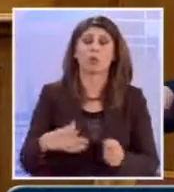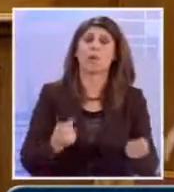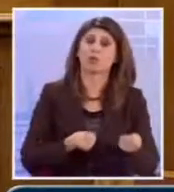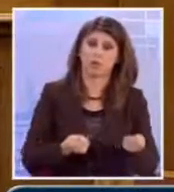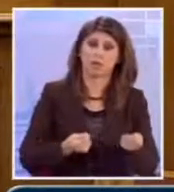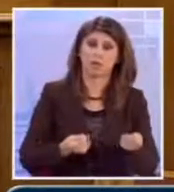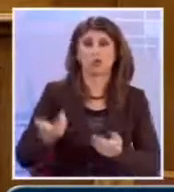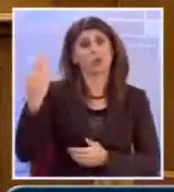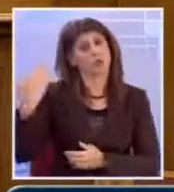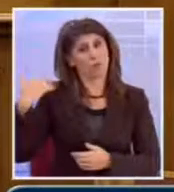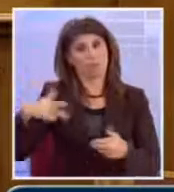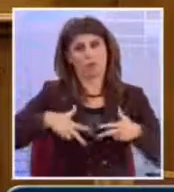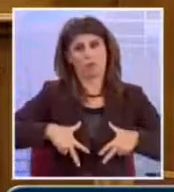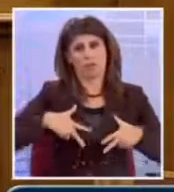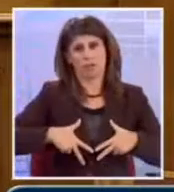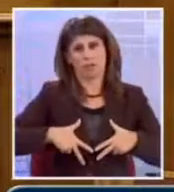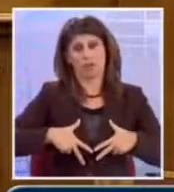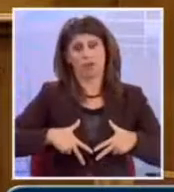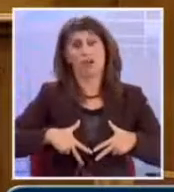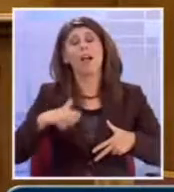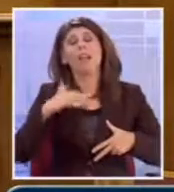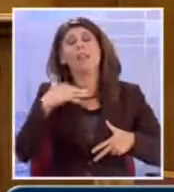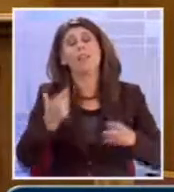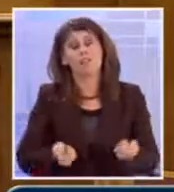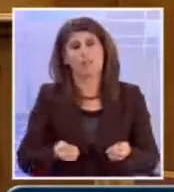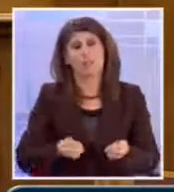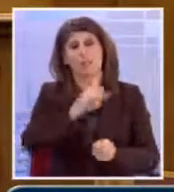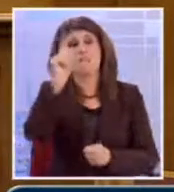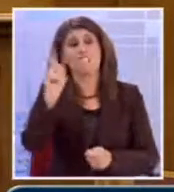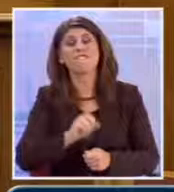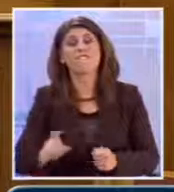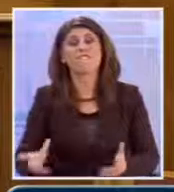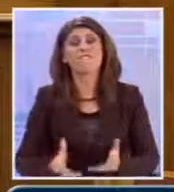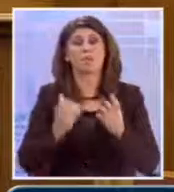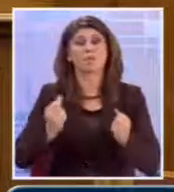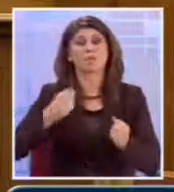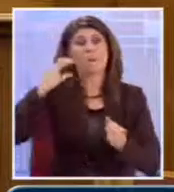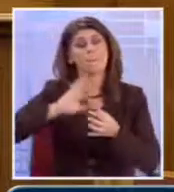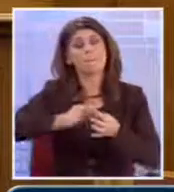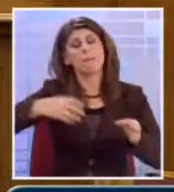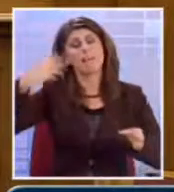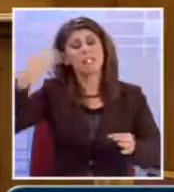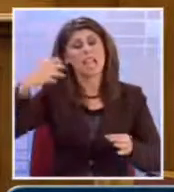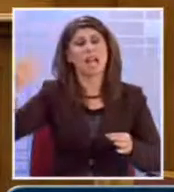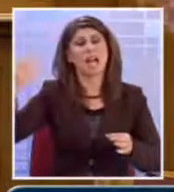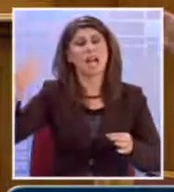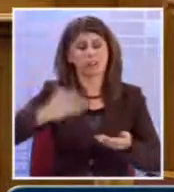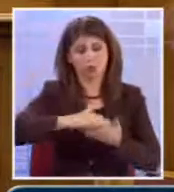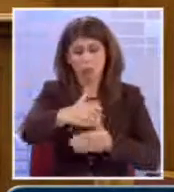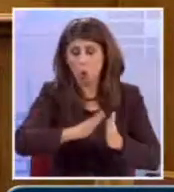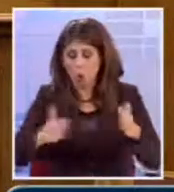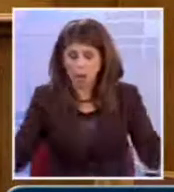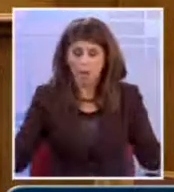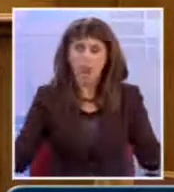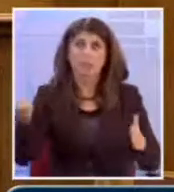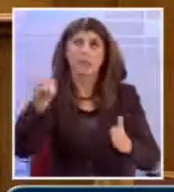των προηγουμένων κυβερνήσεων και δεν θα γίνει βιώσιμο με σενάρια επί χάρτου για εξωπραγματικούς